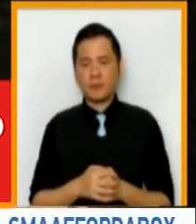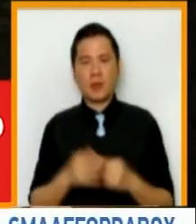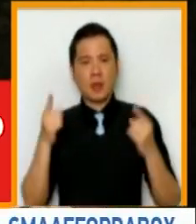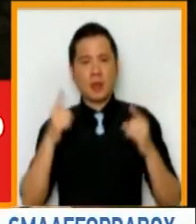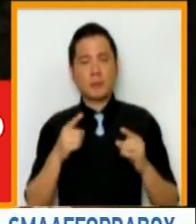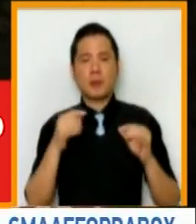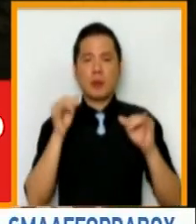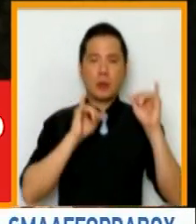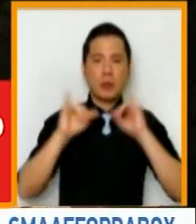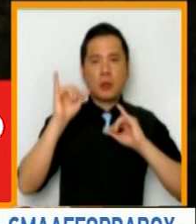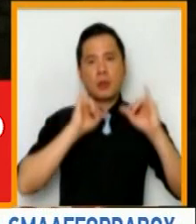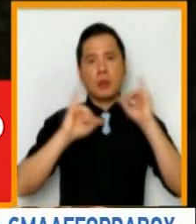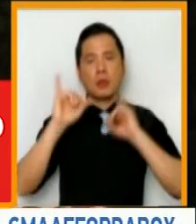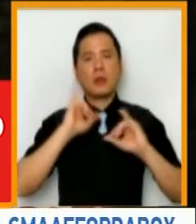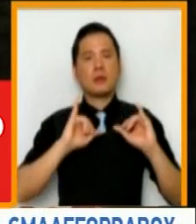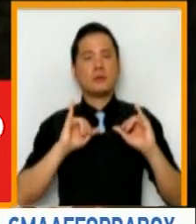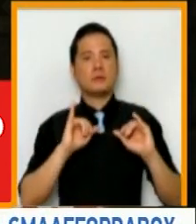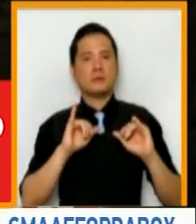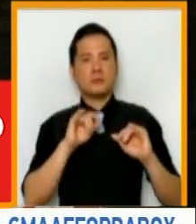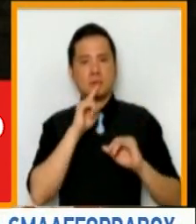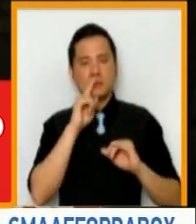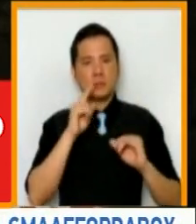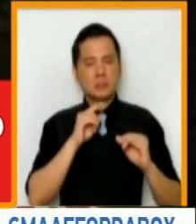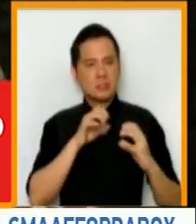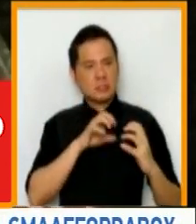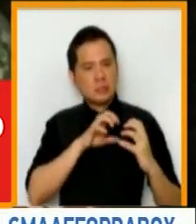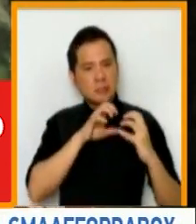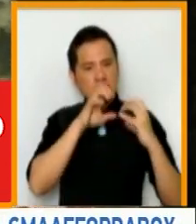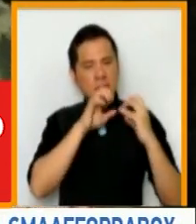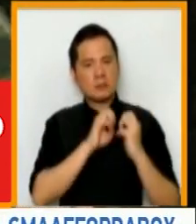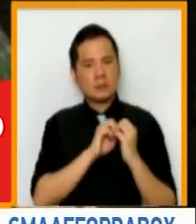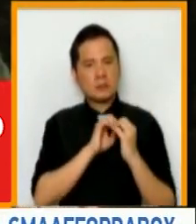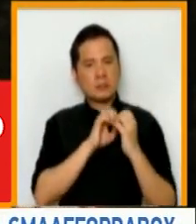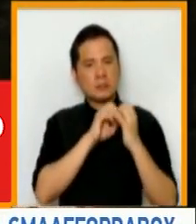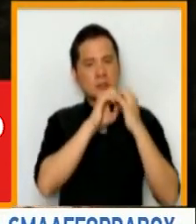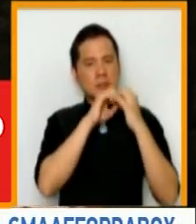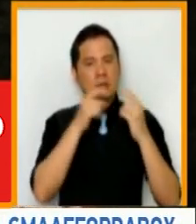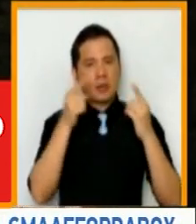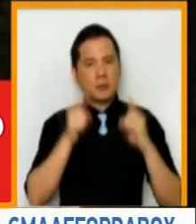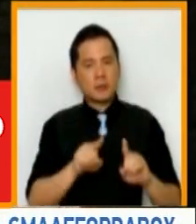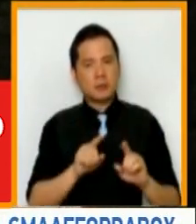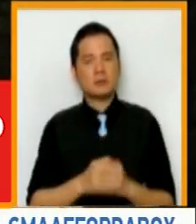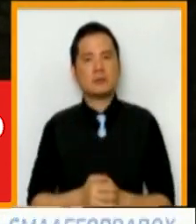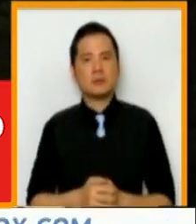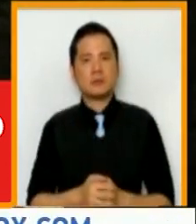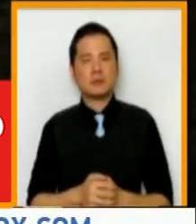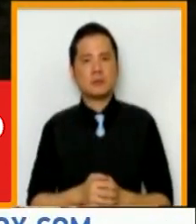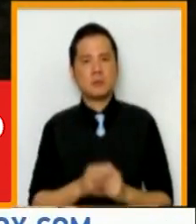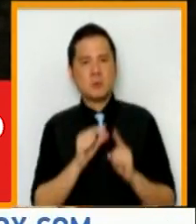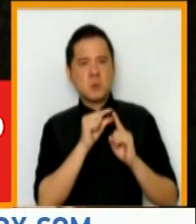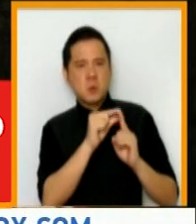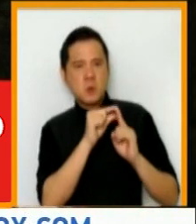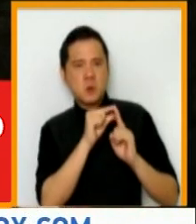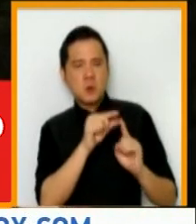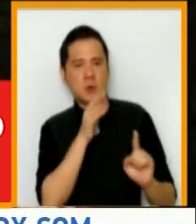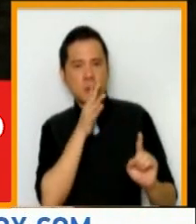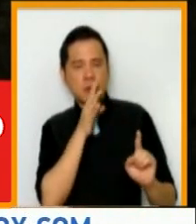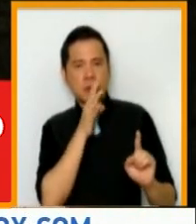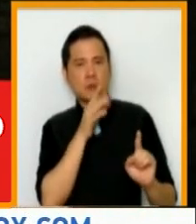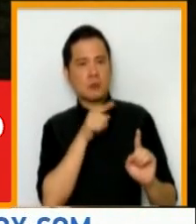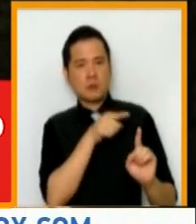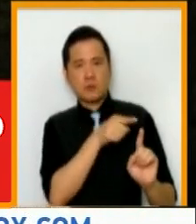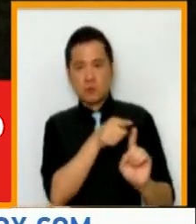ang ulo na pinag-iinitan niya isa sa mga suspect at nagmumura dahil sa lasing ng mga